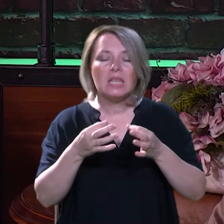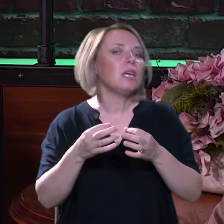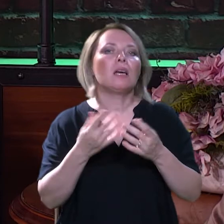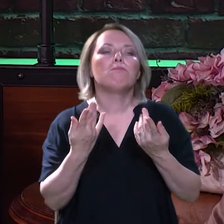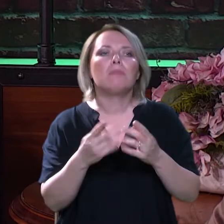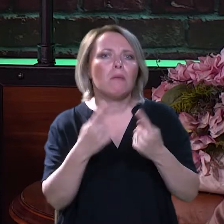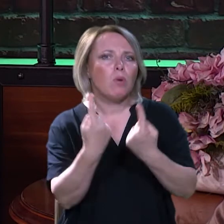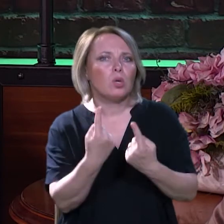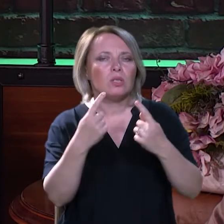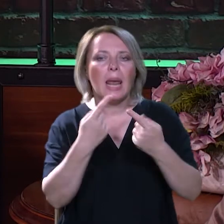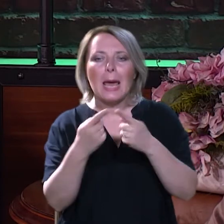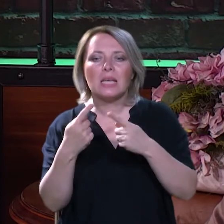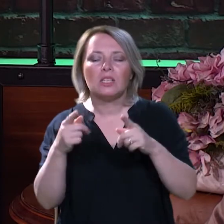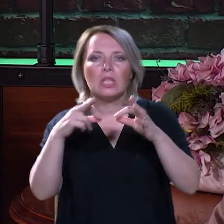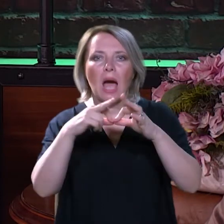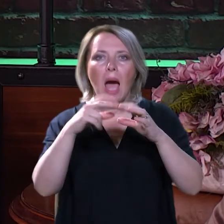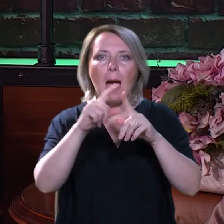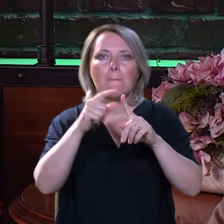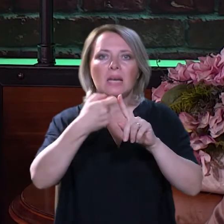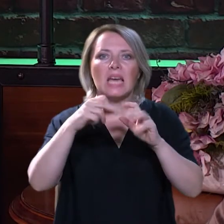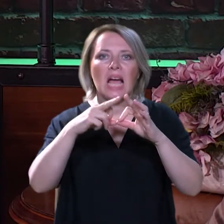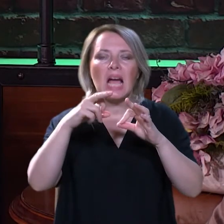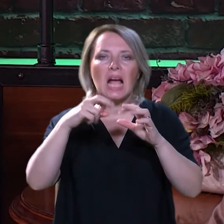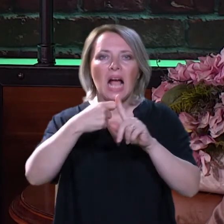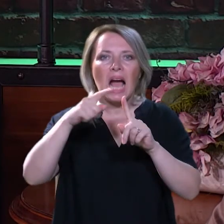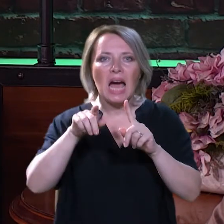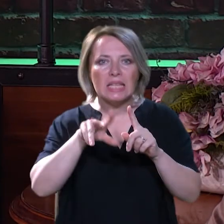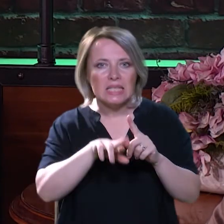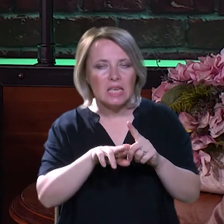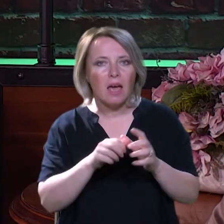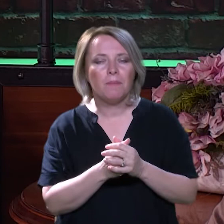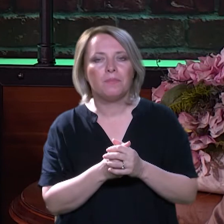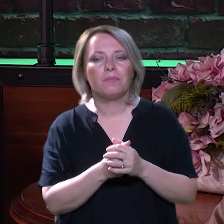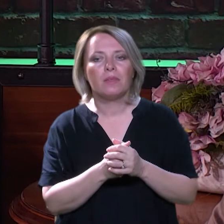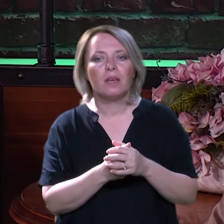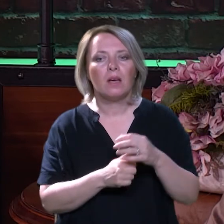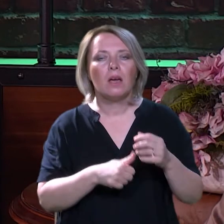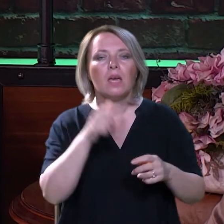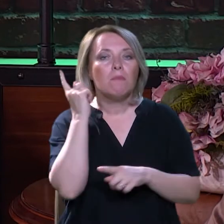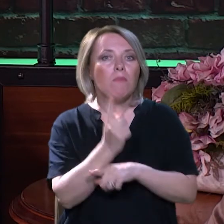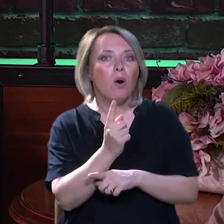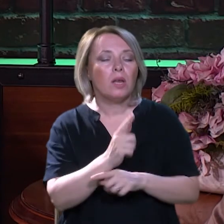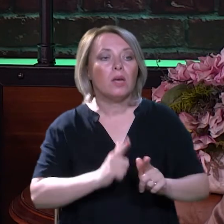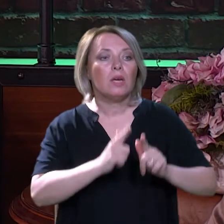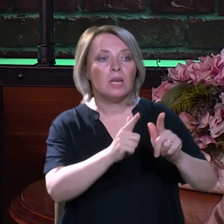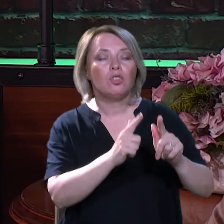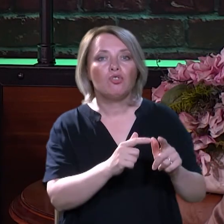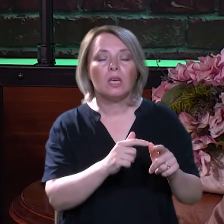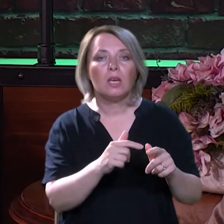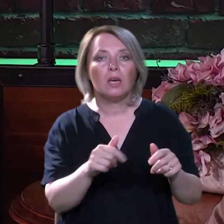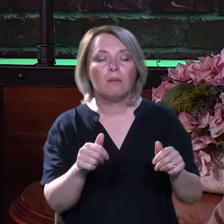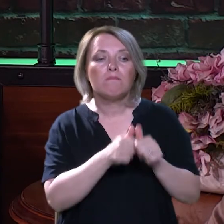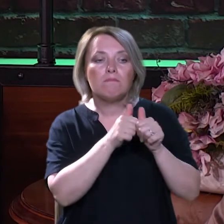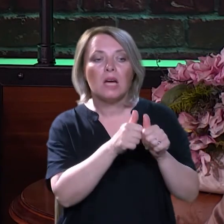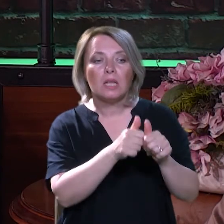za kontrolu sadržaja. Dakle, da dijete ne može uopće izvan nekih stranica ići. I moraju ići u korak s time